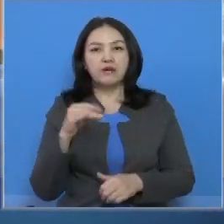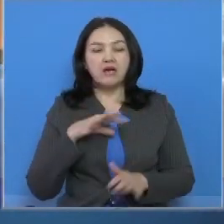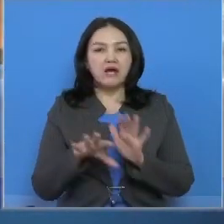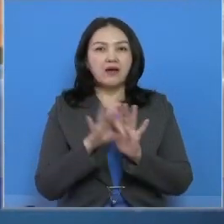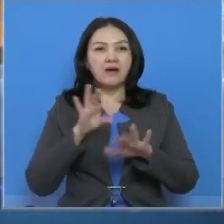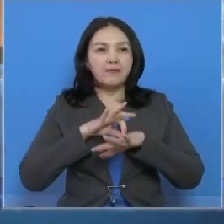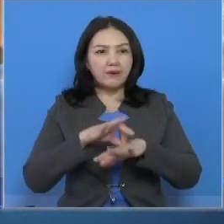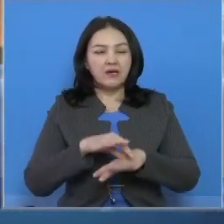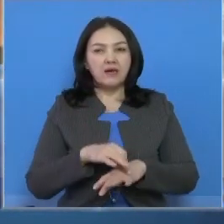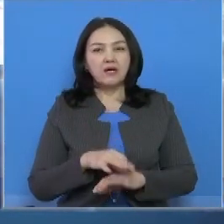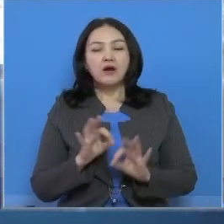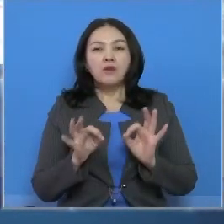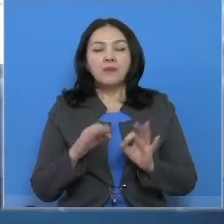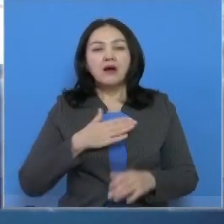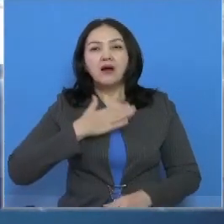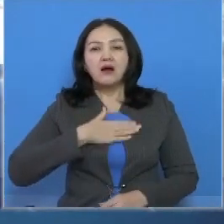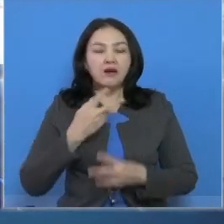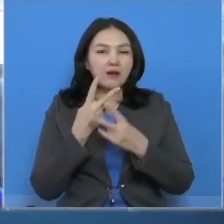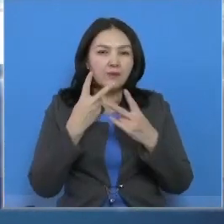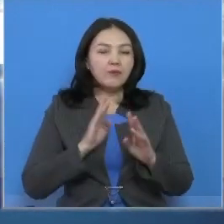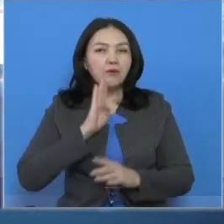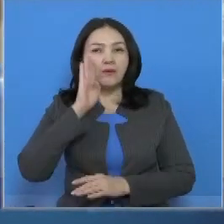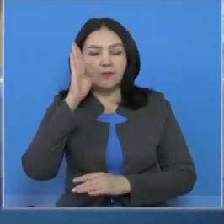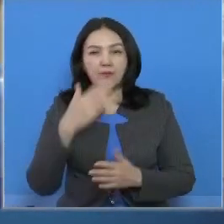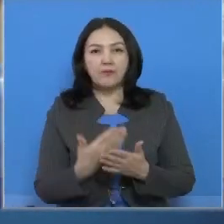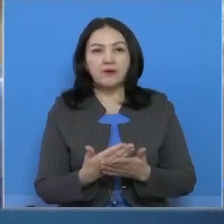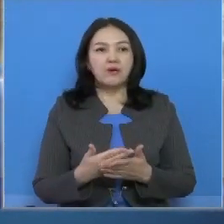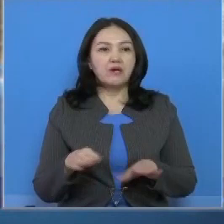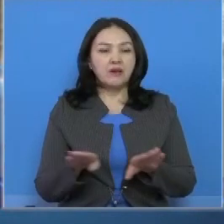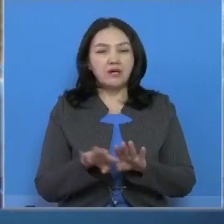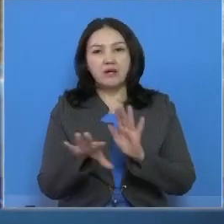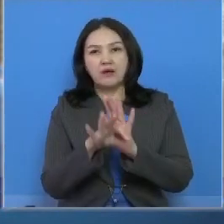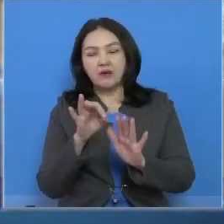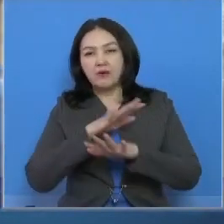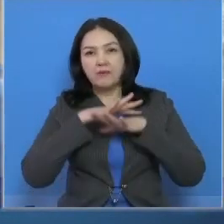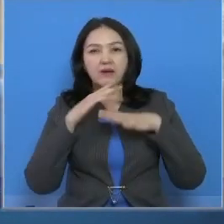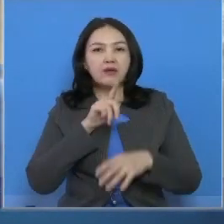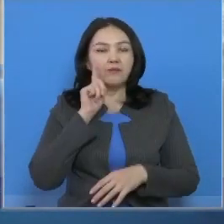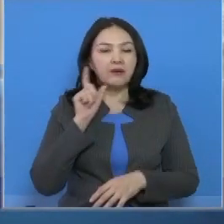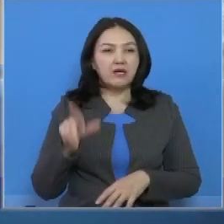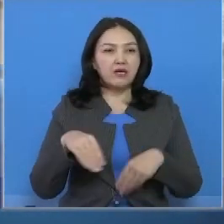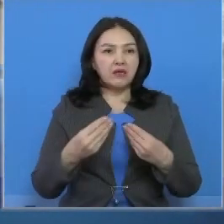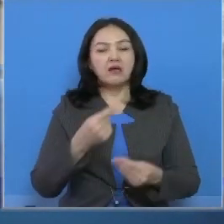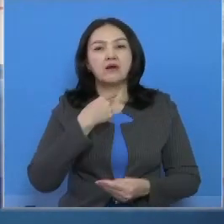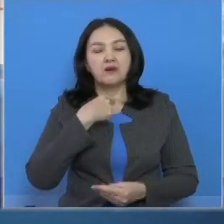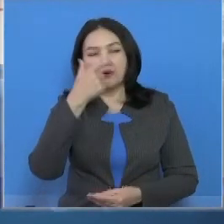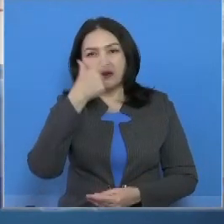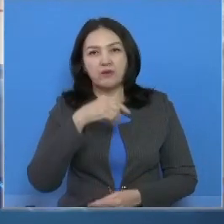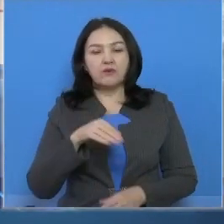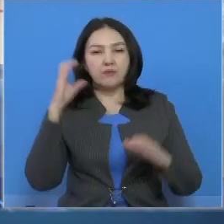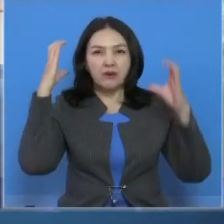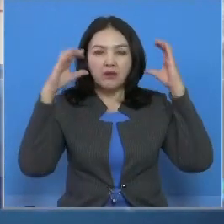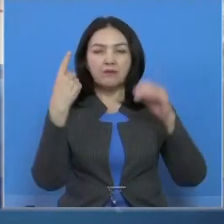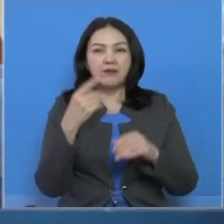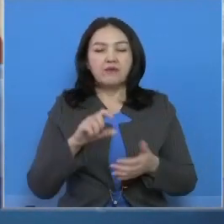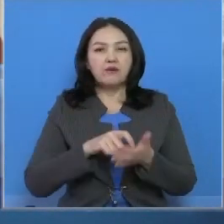выборы проходят умеренно активность наблюдалась раннего утра среди Избирателей много молодежи отдать свой голос сюда пришла студентка